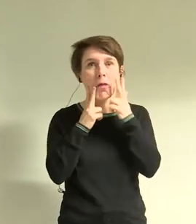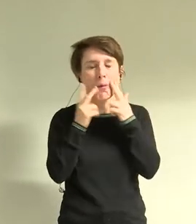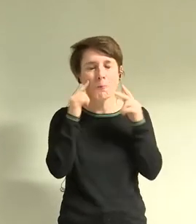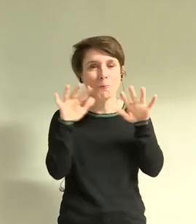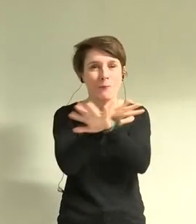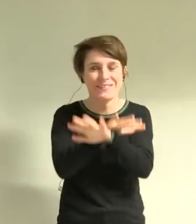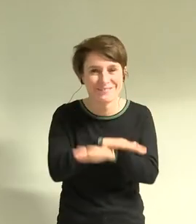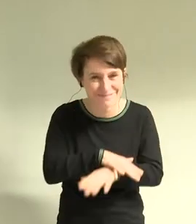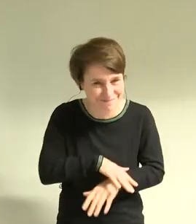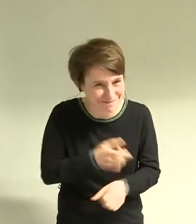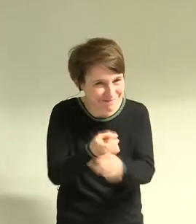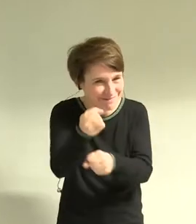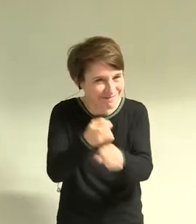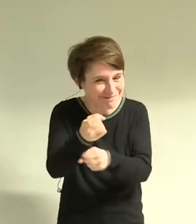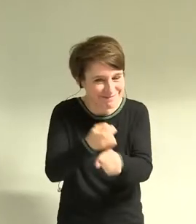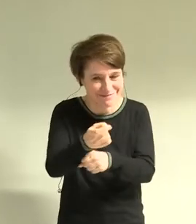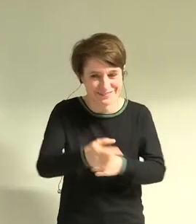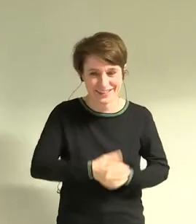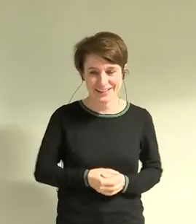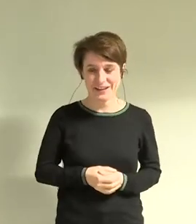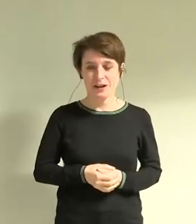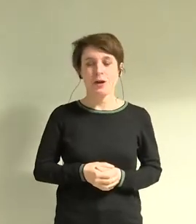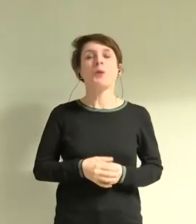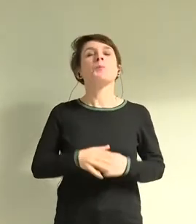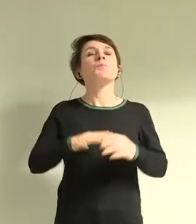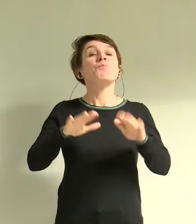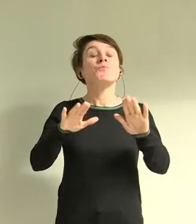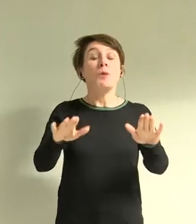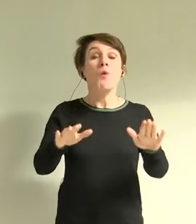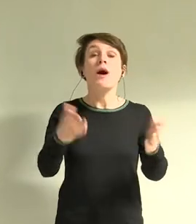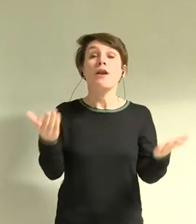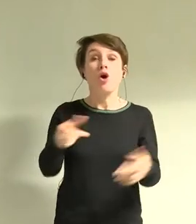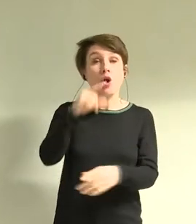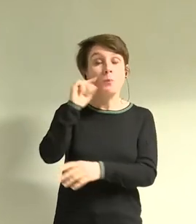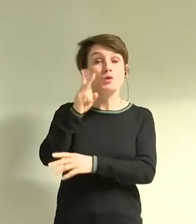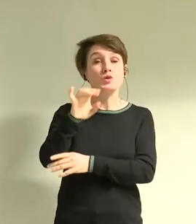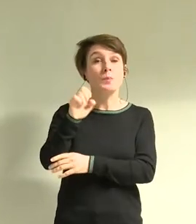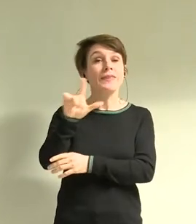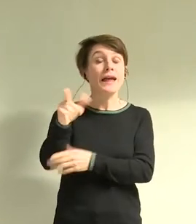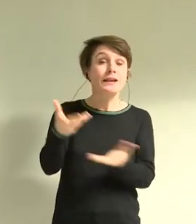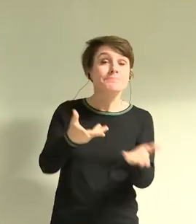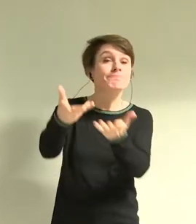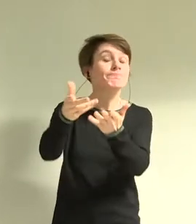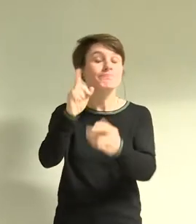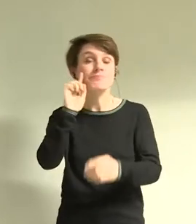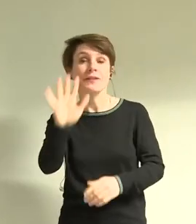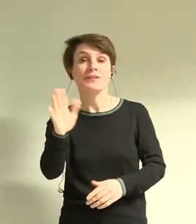aller alors votre verdict monsieur pinel vous donne la parole